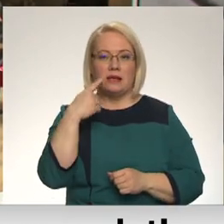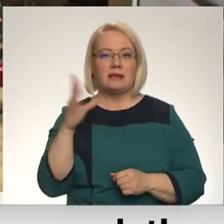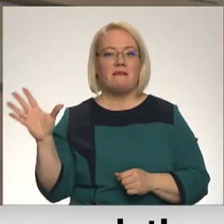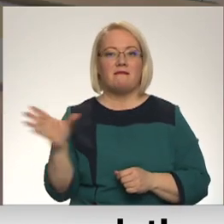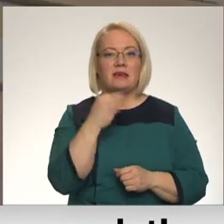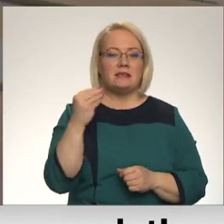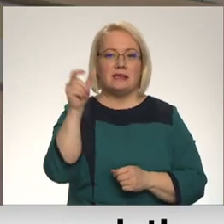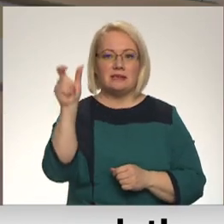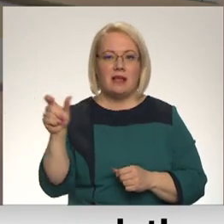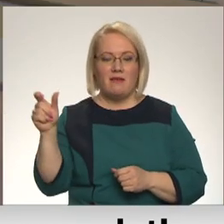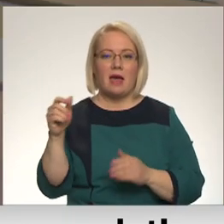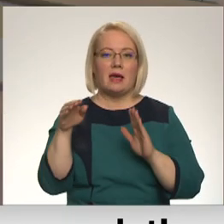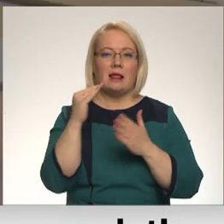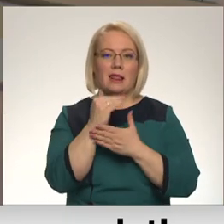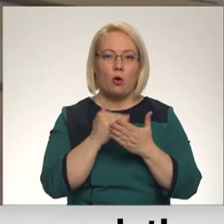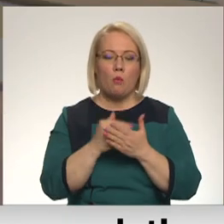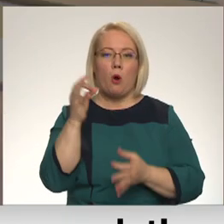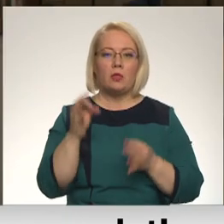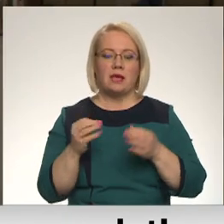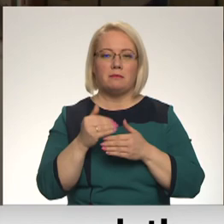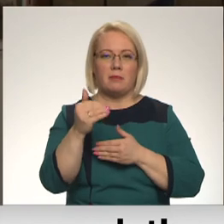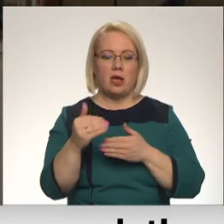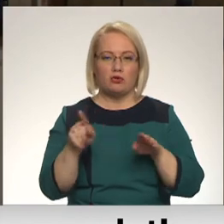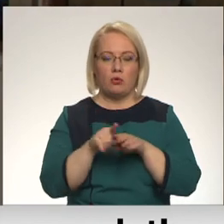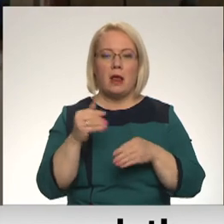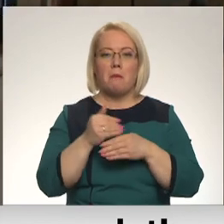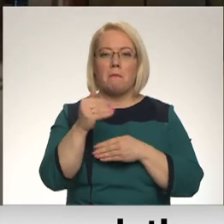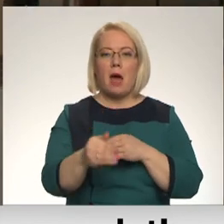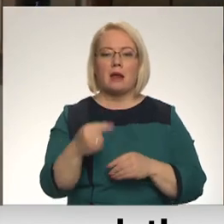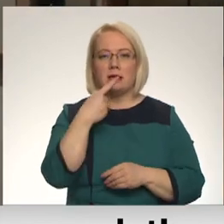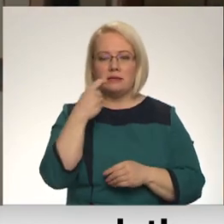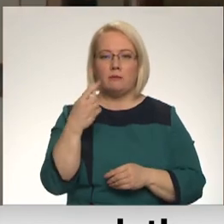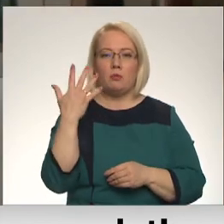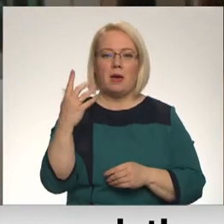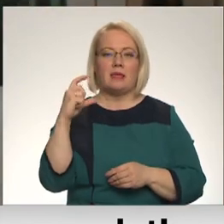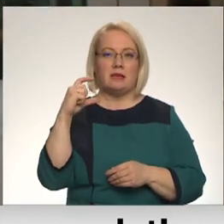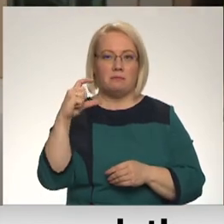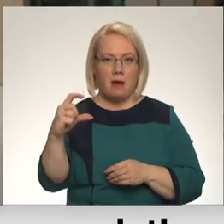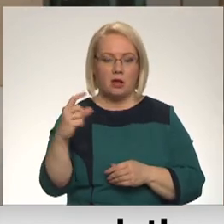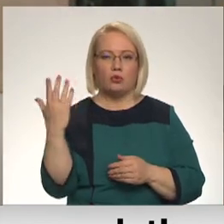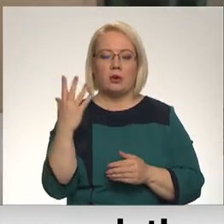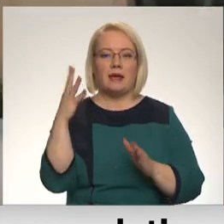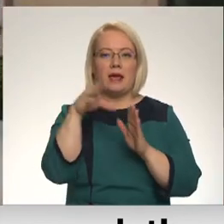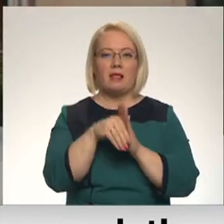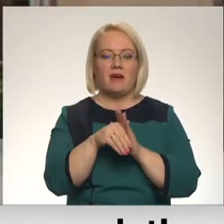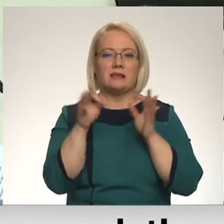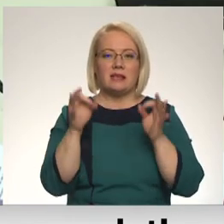vienlīdzīgi likumi un tiesas priekšā, kā arī pārkāptas 5. Pantā ietvertās tiesības uz īpašumu.